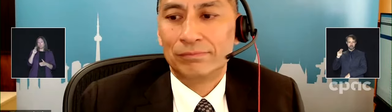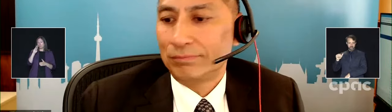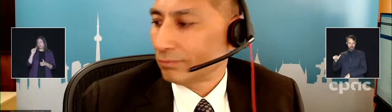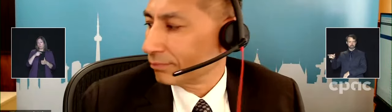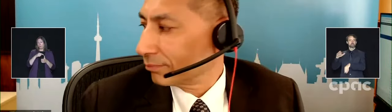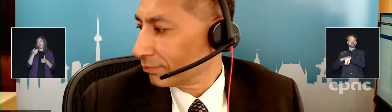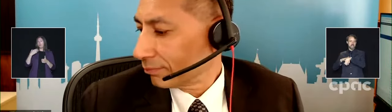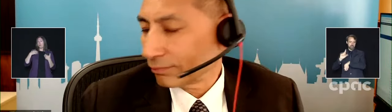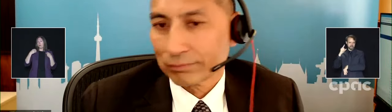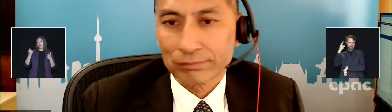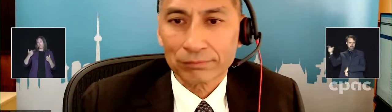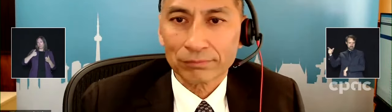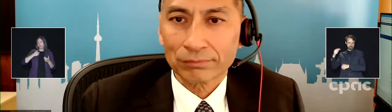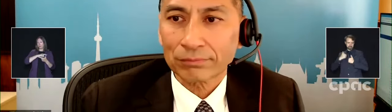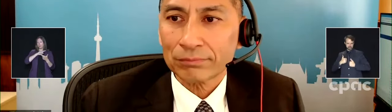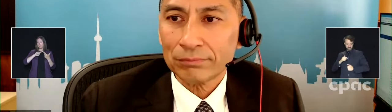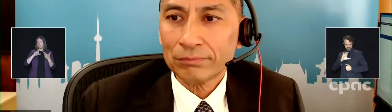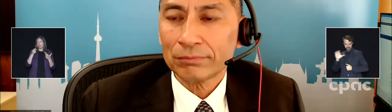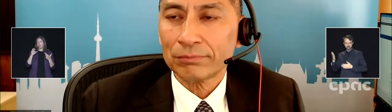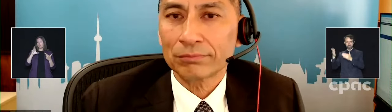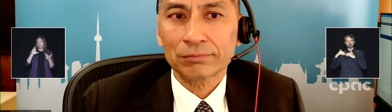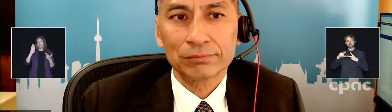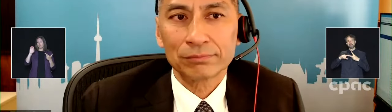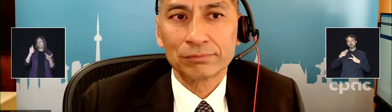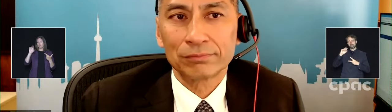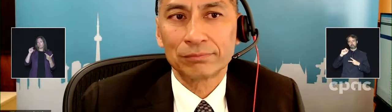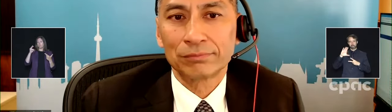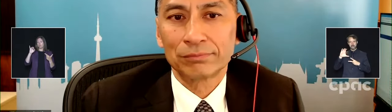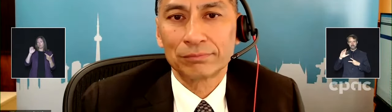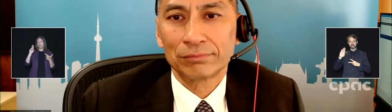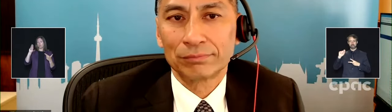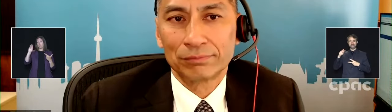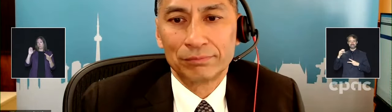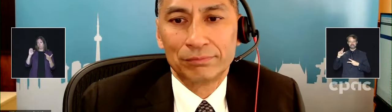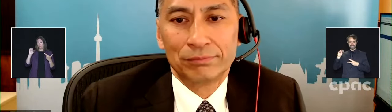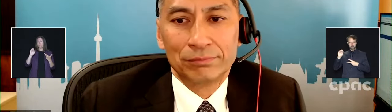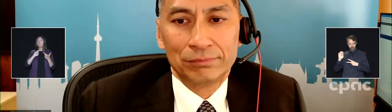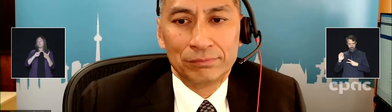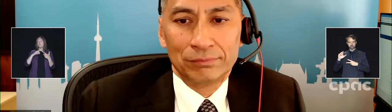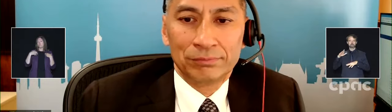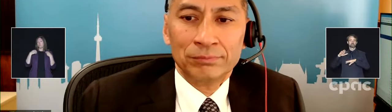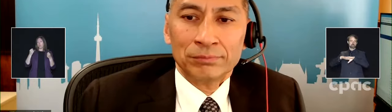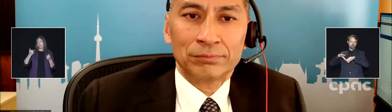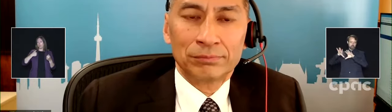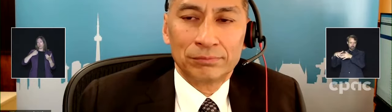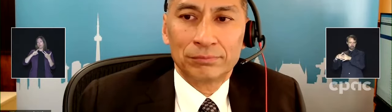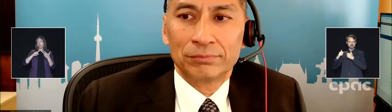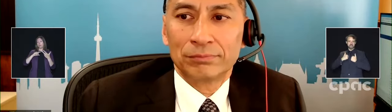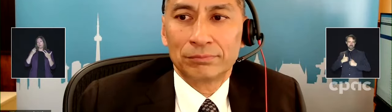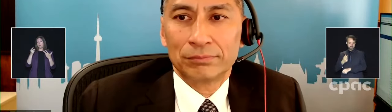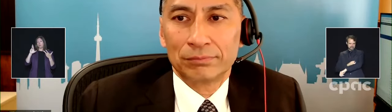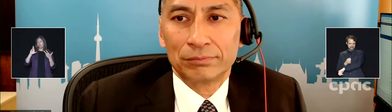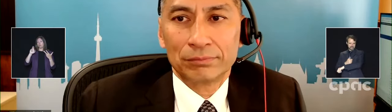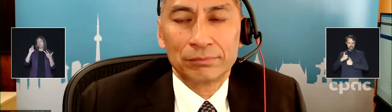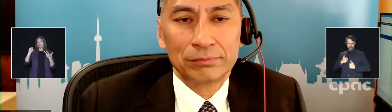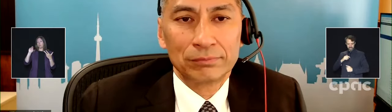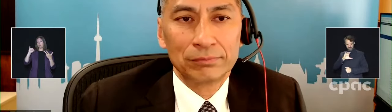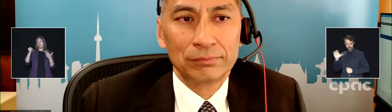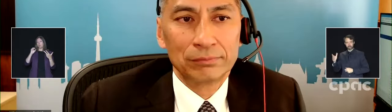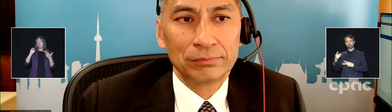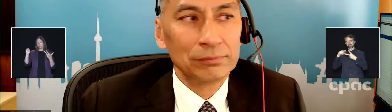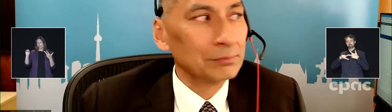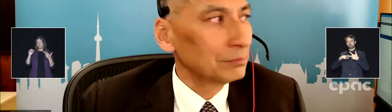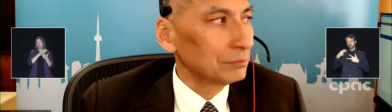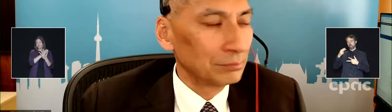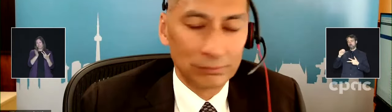Dr. Marc Bertillon, directeur du Bureau des sciences médicales de Santé Canada, et Dr. Howard New, sous-administrateur en chef de la santé publique